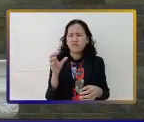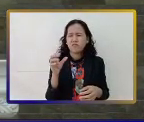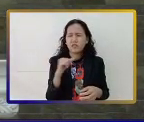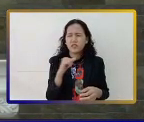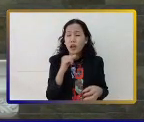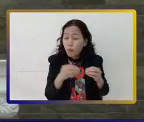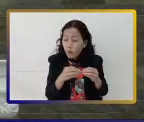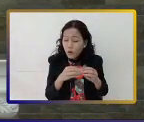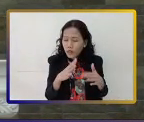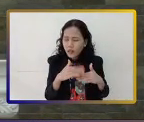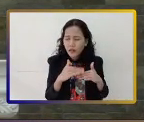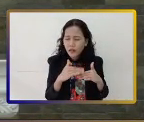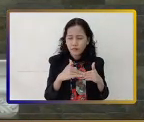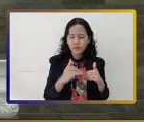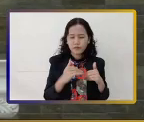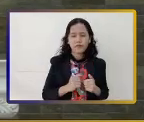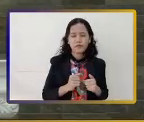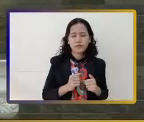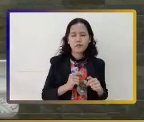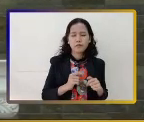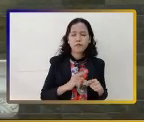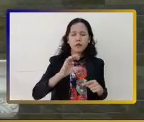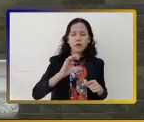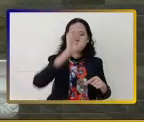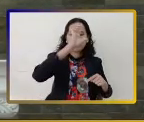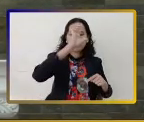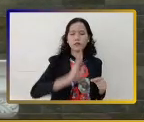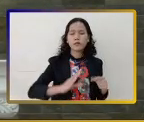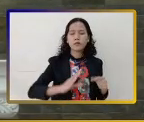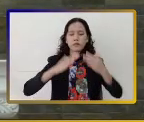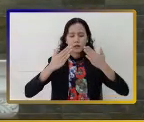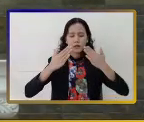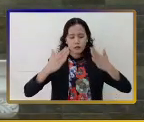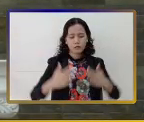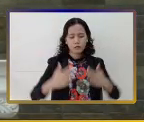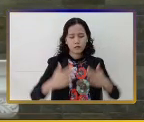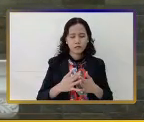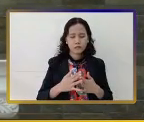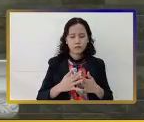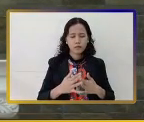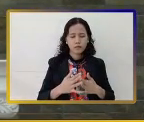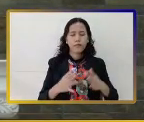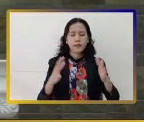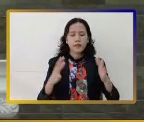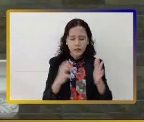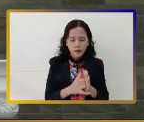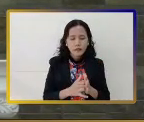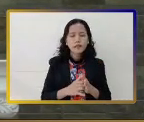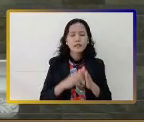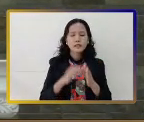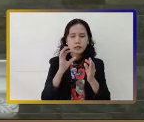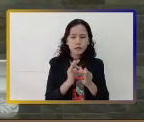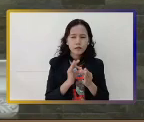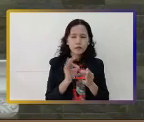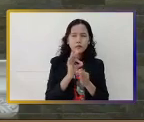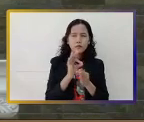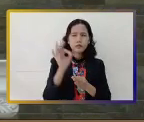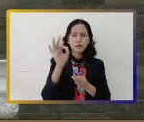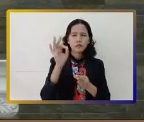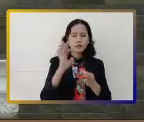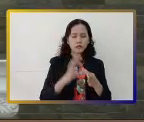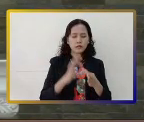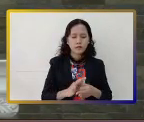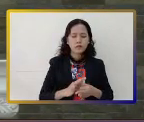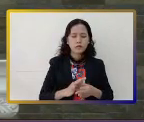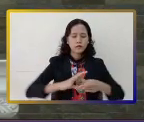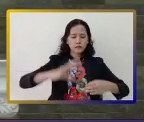oh God, thank you. Na yung inyong, the spirit of infirmity